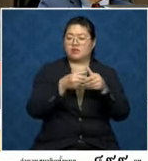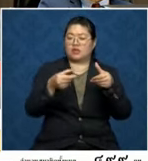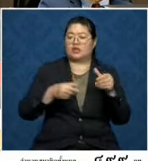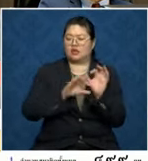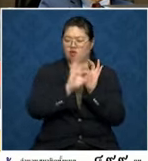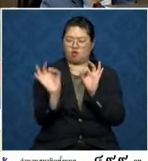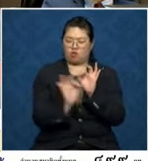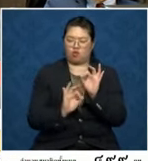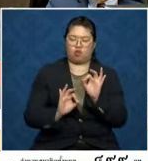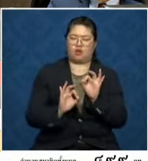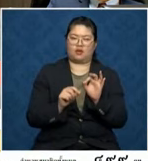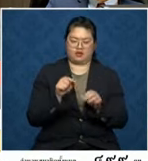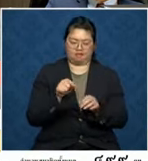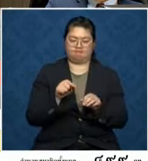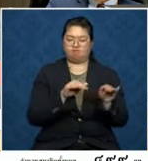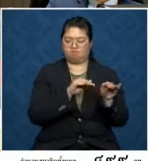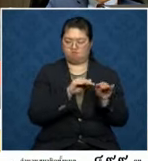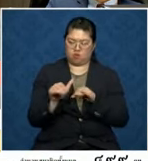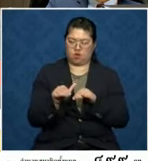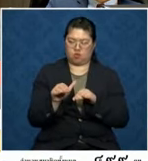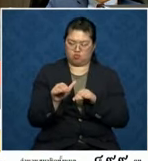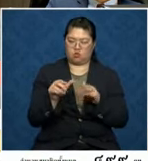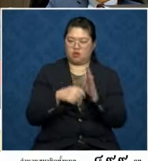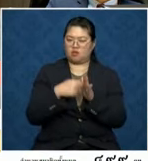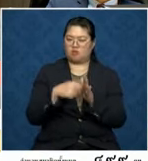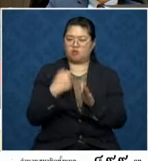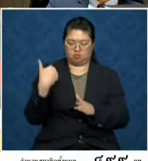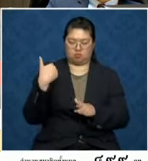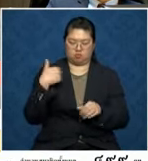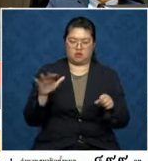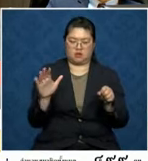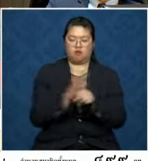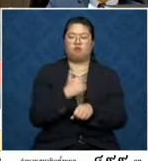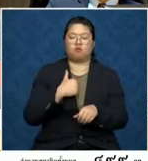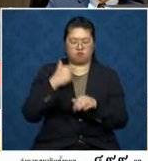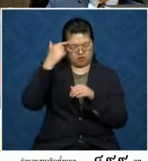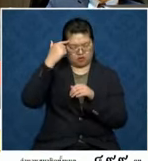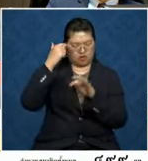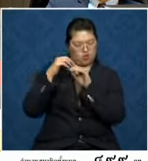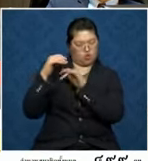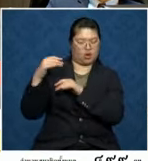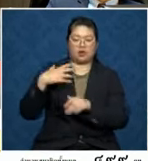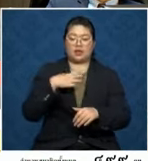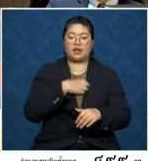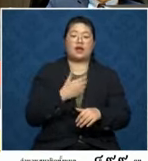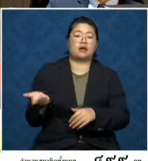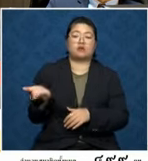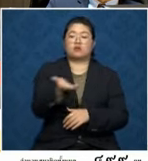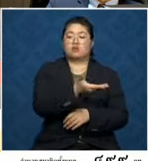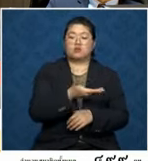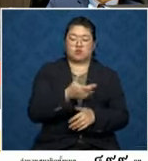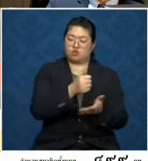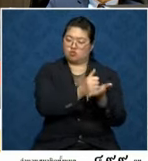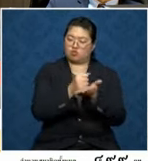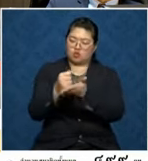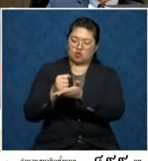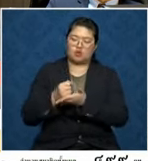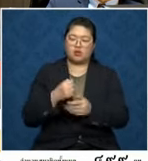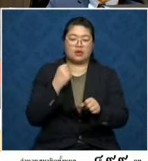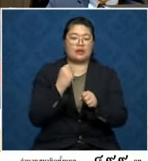นั้นมีความพร้อมมีหลักการมีเหตุมีผลและก็หวังนะครับว่าจะได้เห็นทุกฝ่ายร่วมด้วยช่วยกันนะครับใน